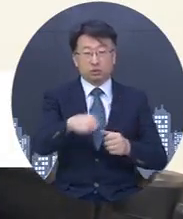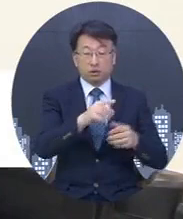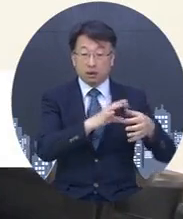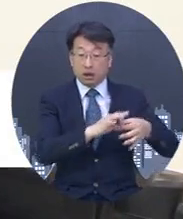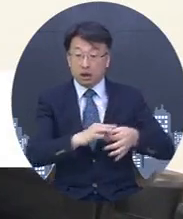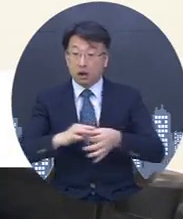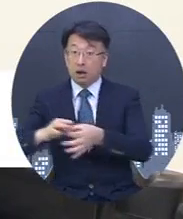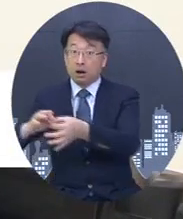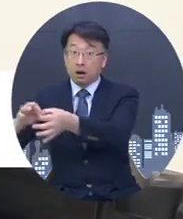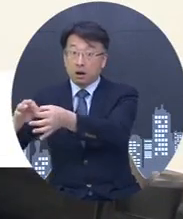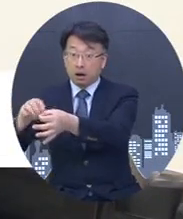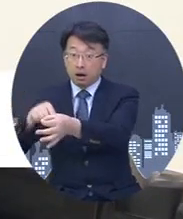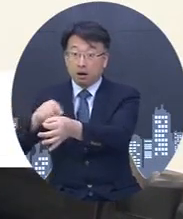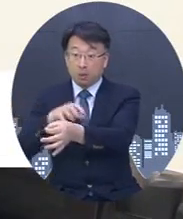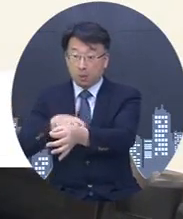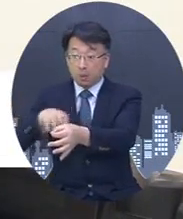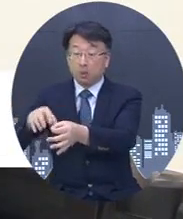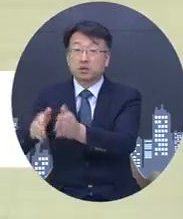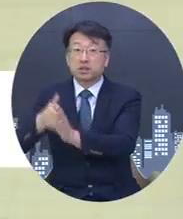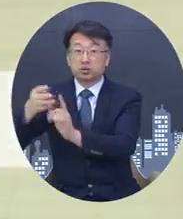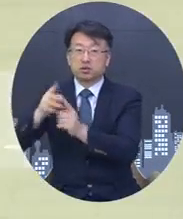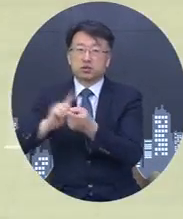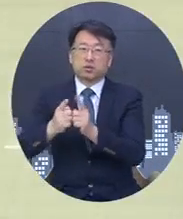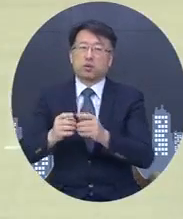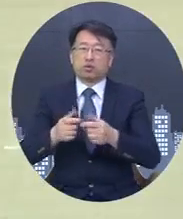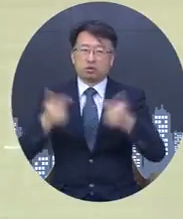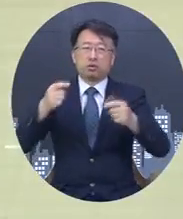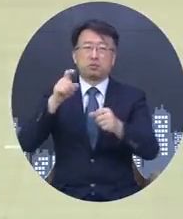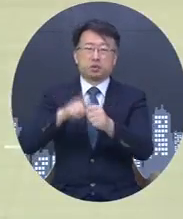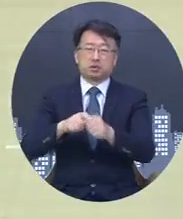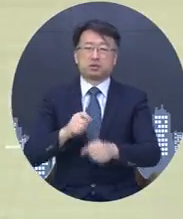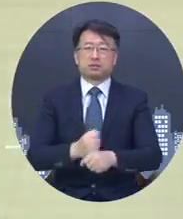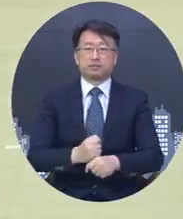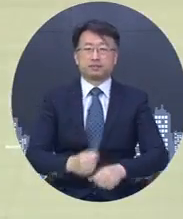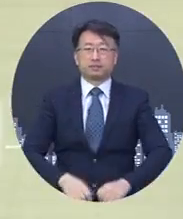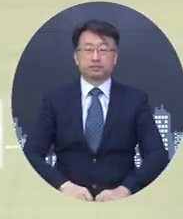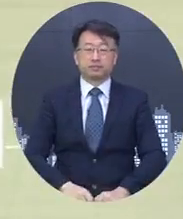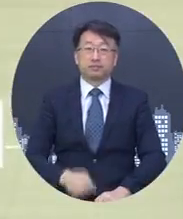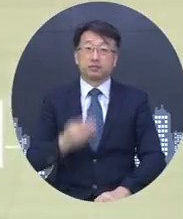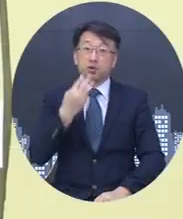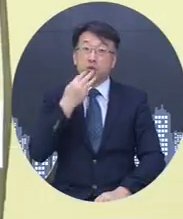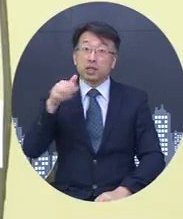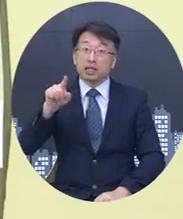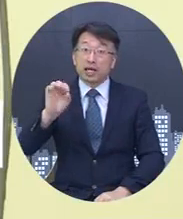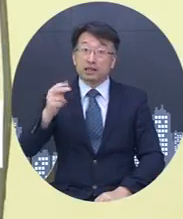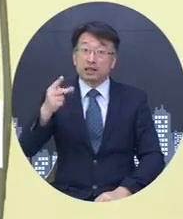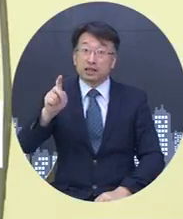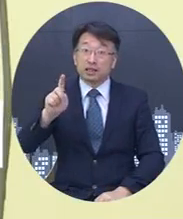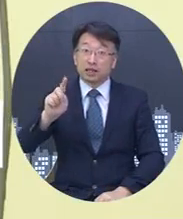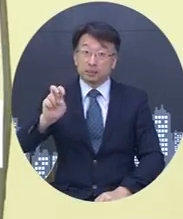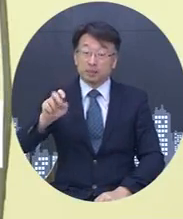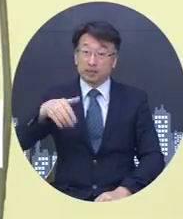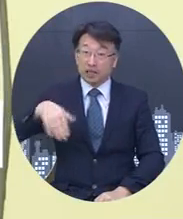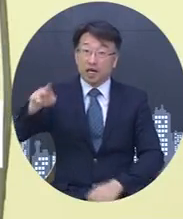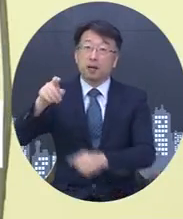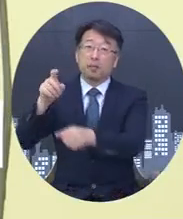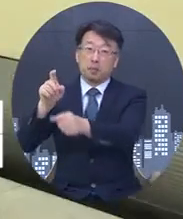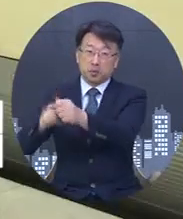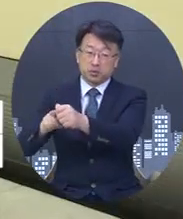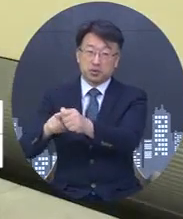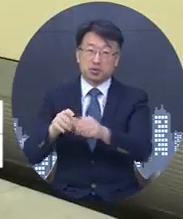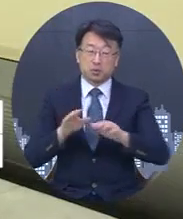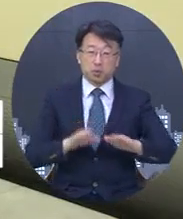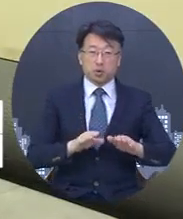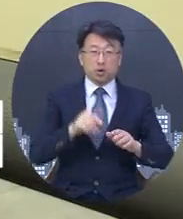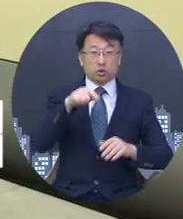지금 합심해서 공동으로 지금 노력하고 있습니다. 경상남도는 또 서울 강남으로 가는 승객들의 편의를 위해 올